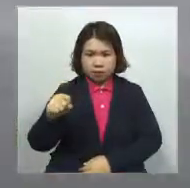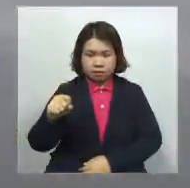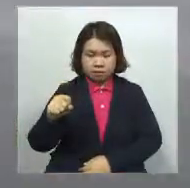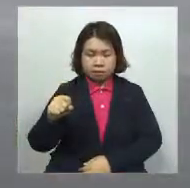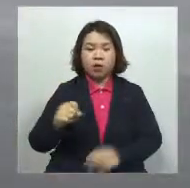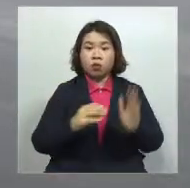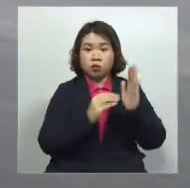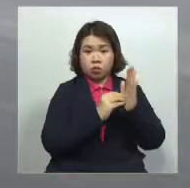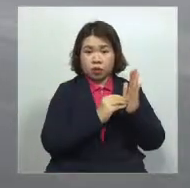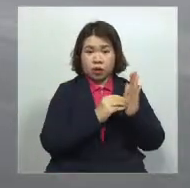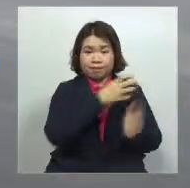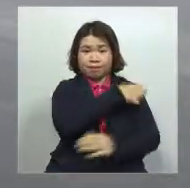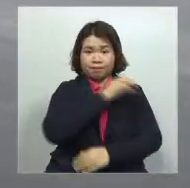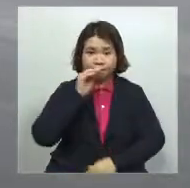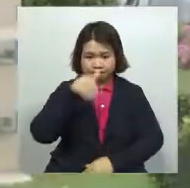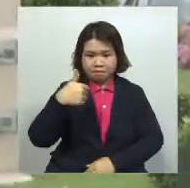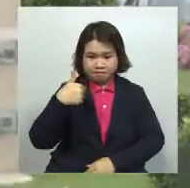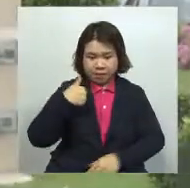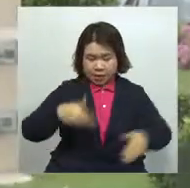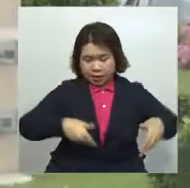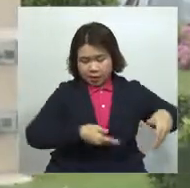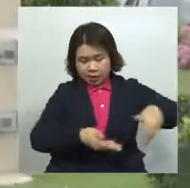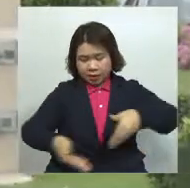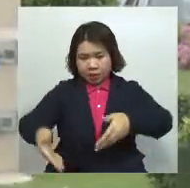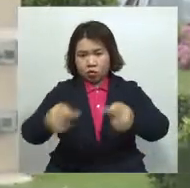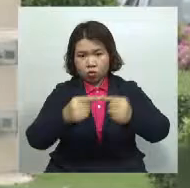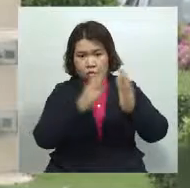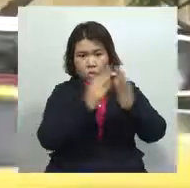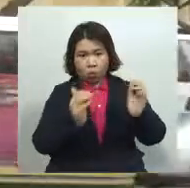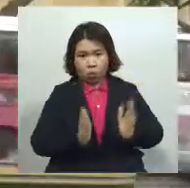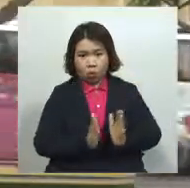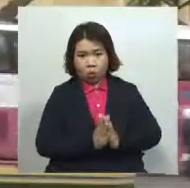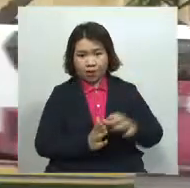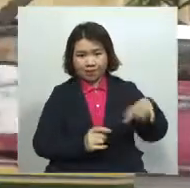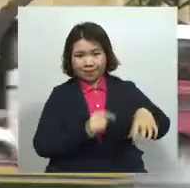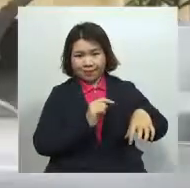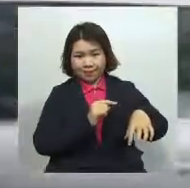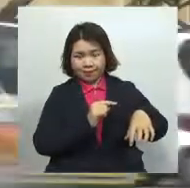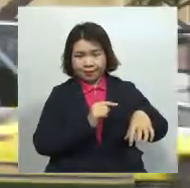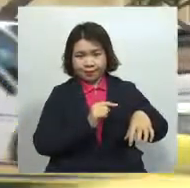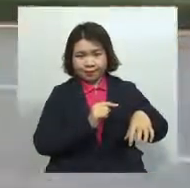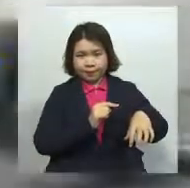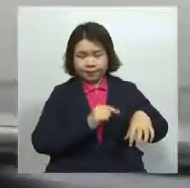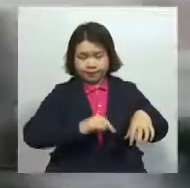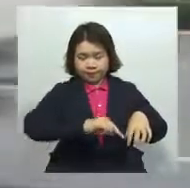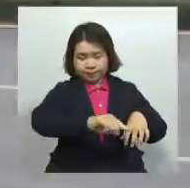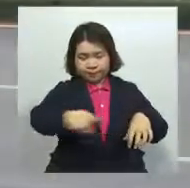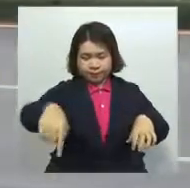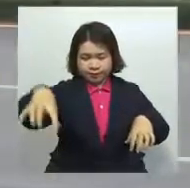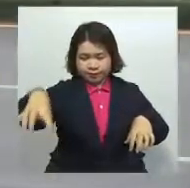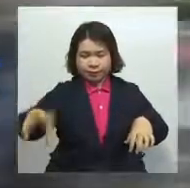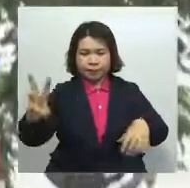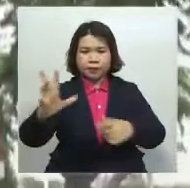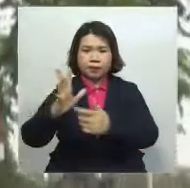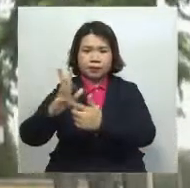ในส่วนของกรุงเทพมหานครได้จัดเตรียมเส้นทางตั้งแต่วัดสุทัศน์เทพวรารามราชวรมหาวิหารจนถึงพระบรมมหา